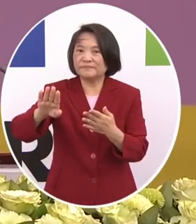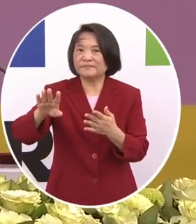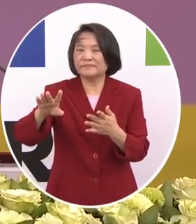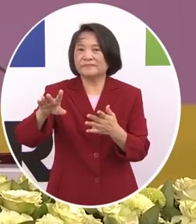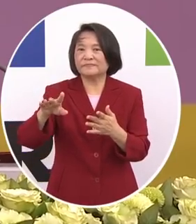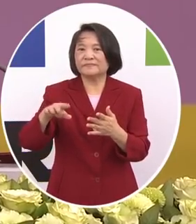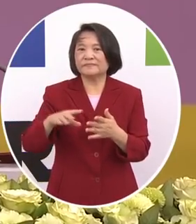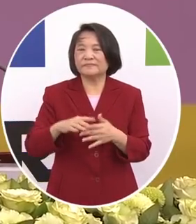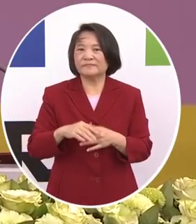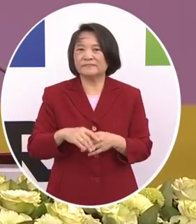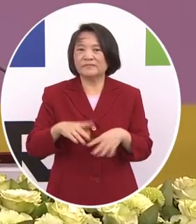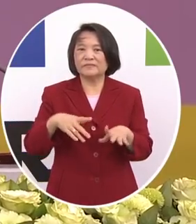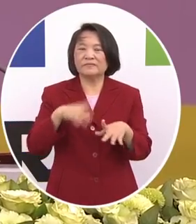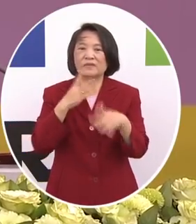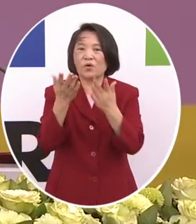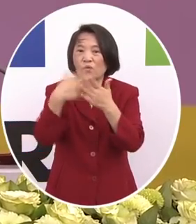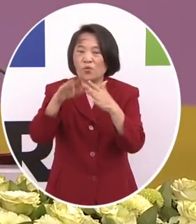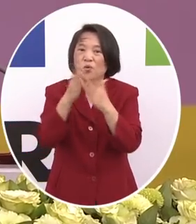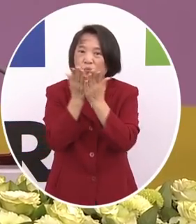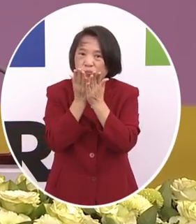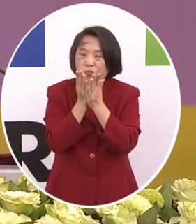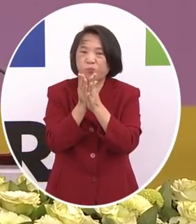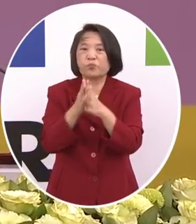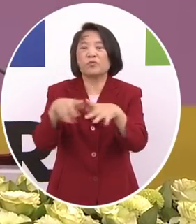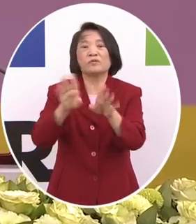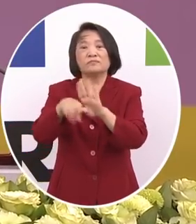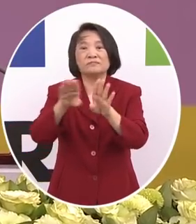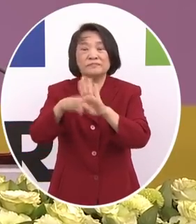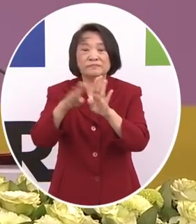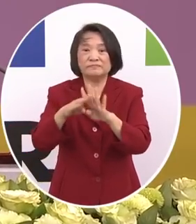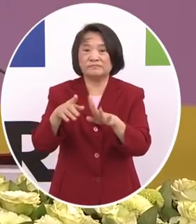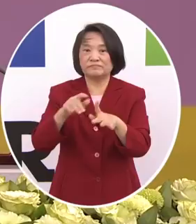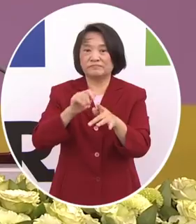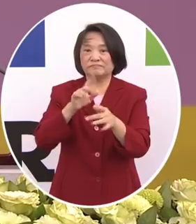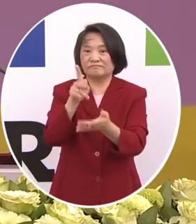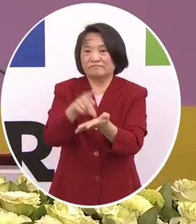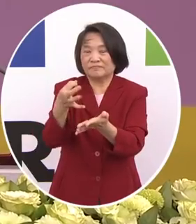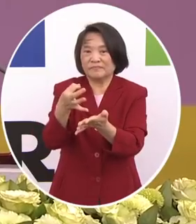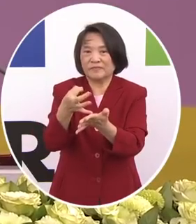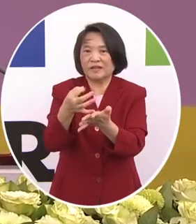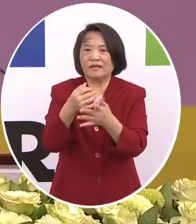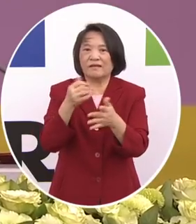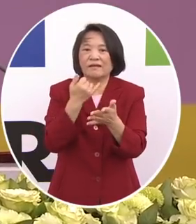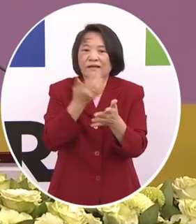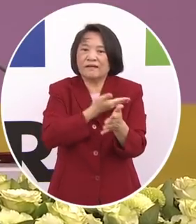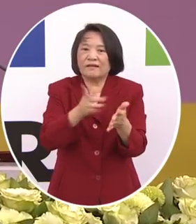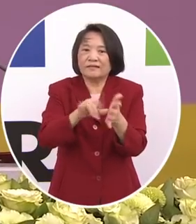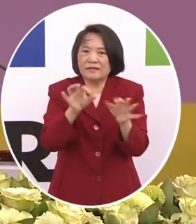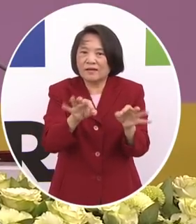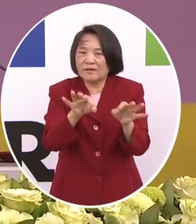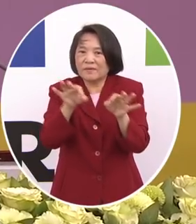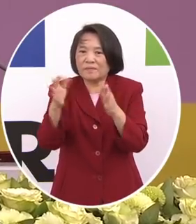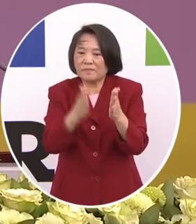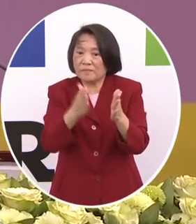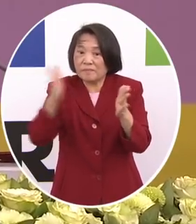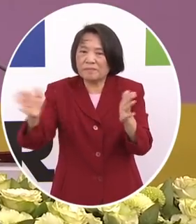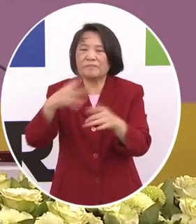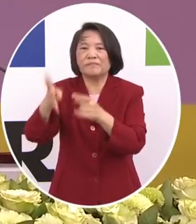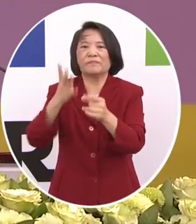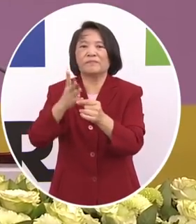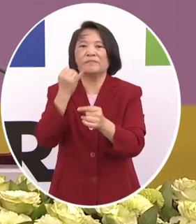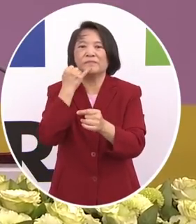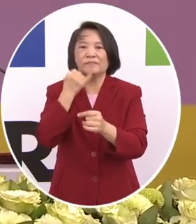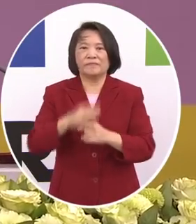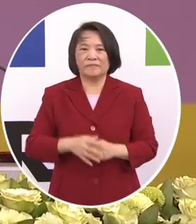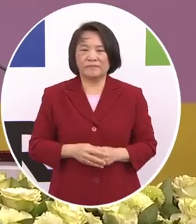我们也为学贷增加了4年的宽缓期，减轻学贷族的负担。明年起生